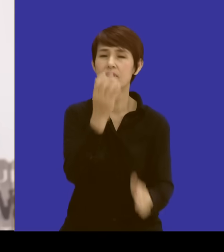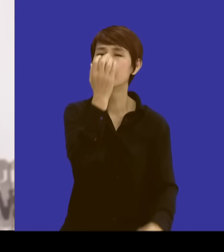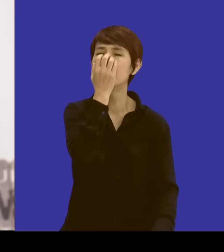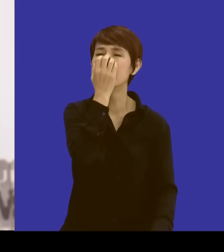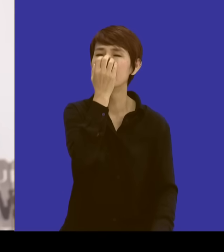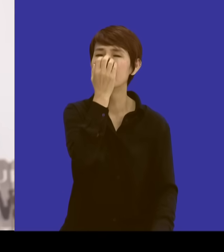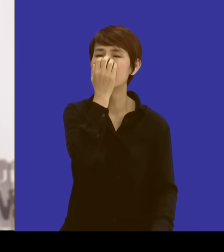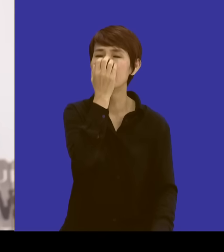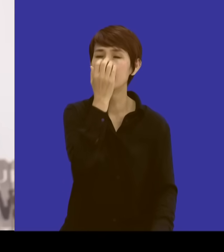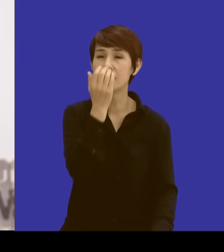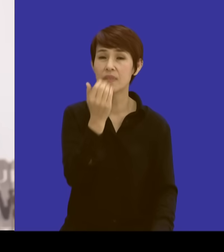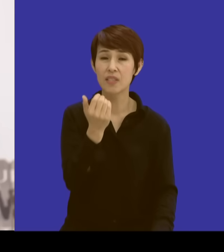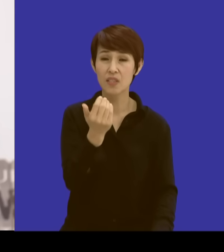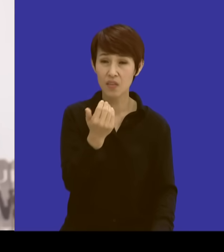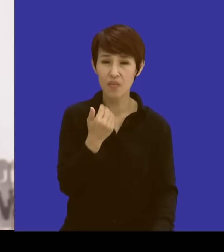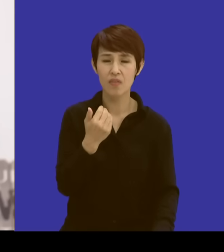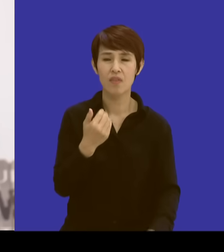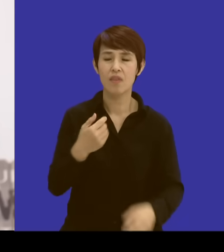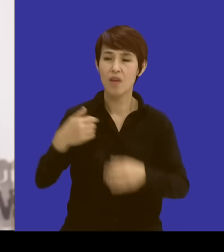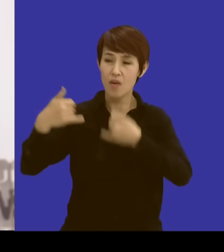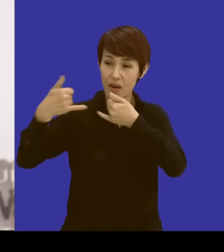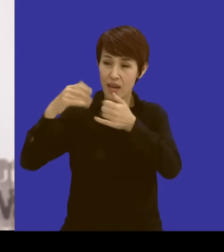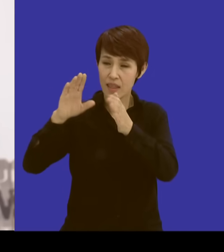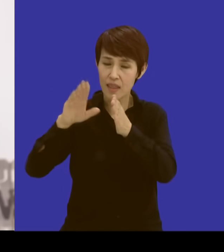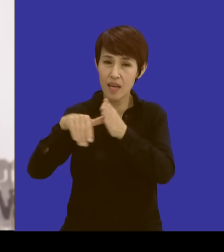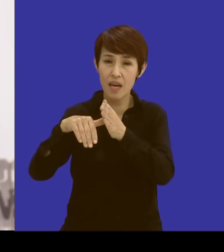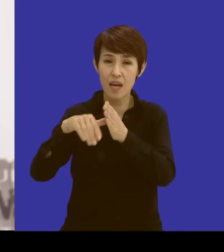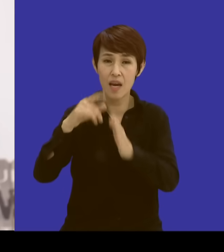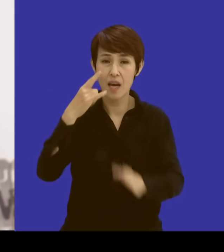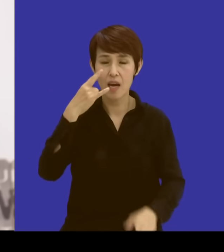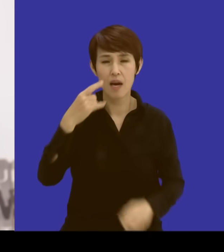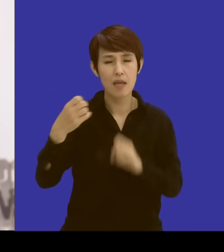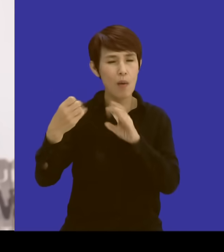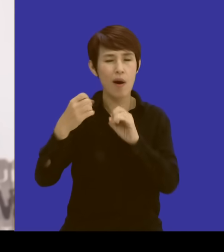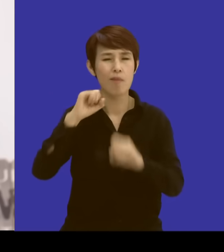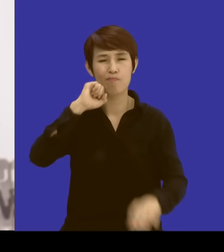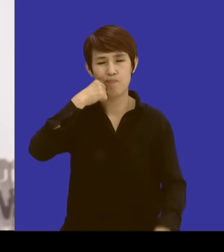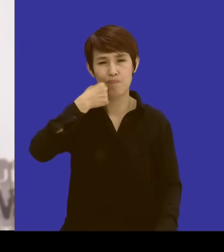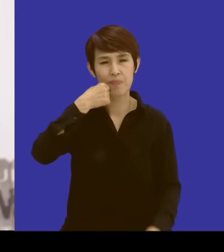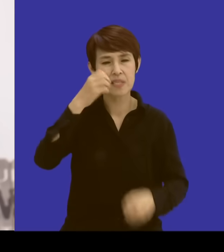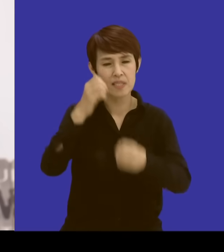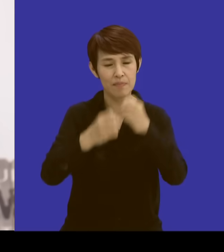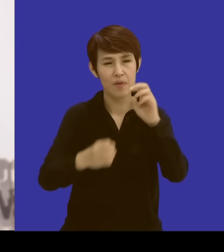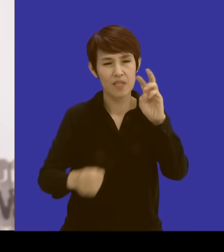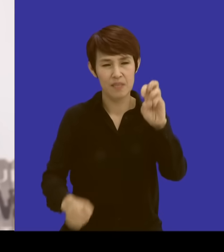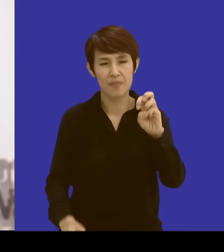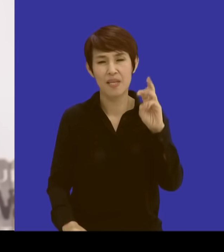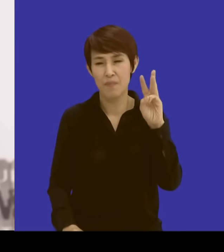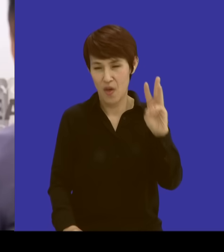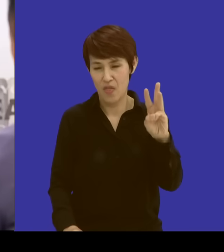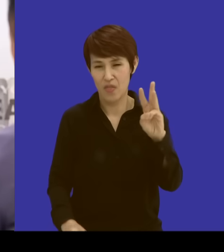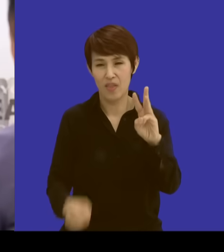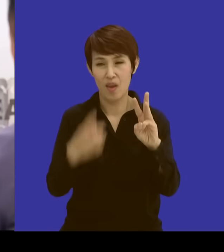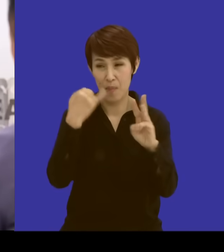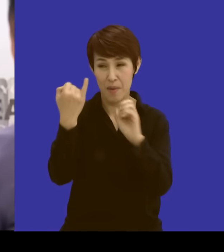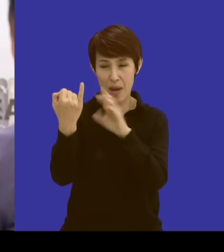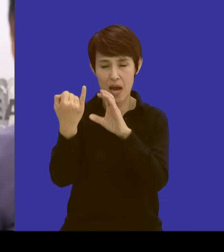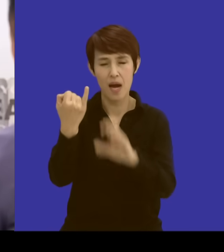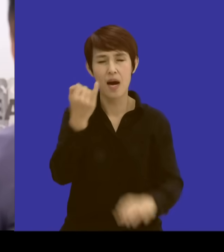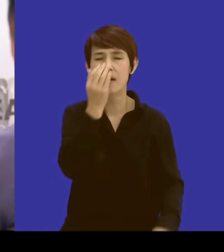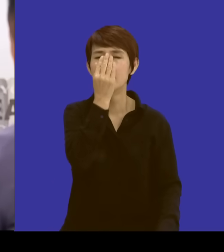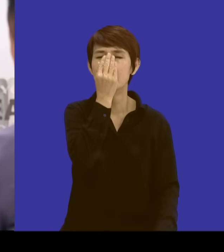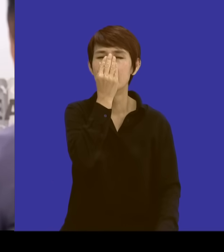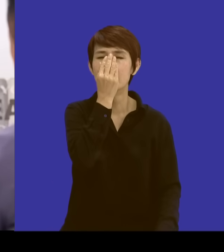하시기 전까지 전화하고 통화하면 엄마 이렇게 대화는 어려우니까 시편 23편 하면 거의 호흡이